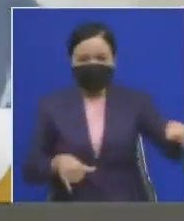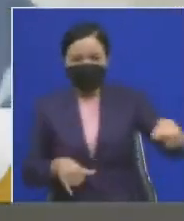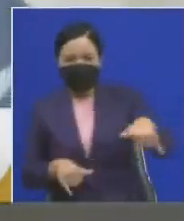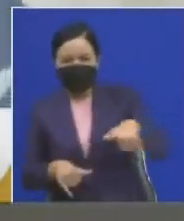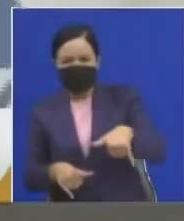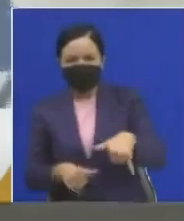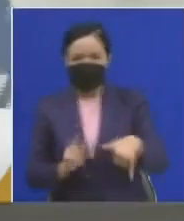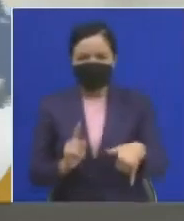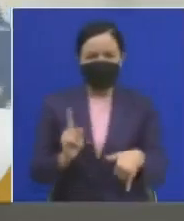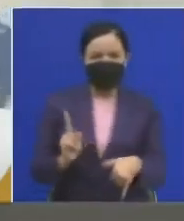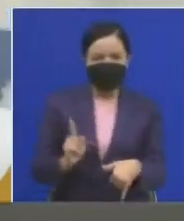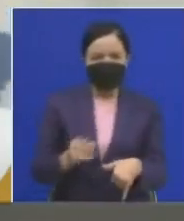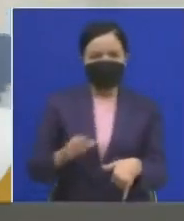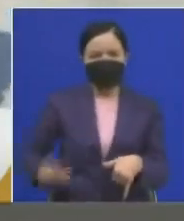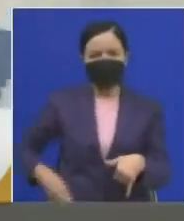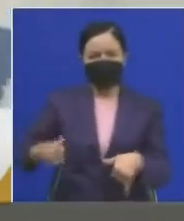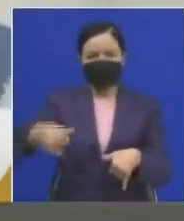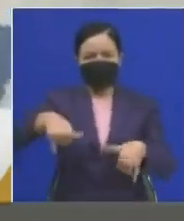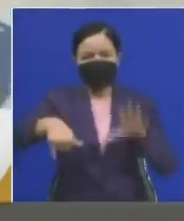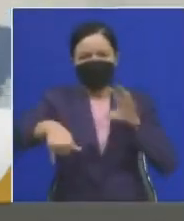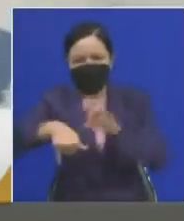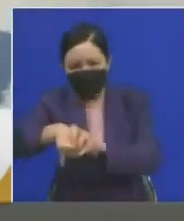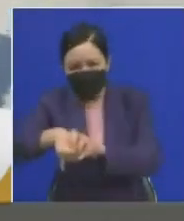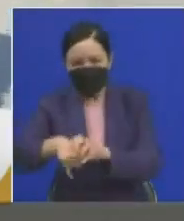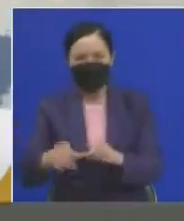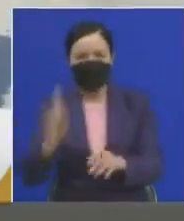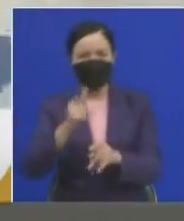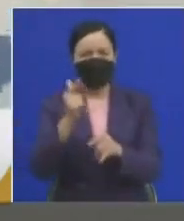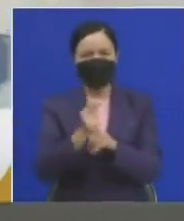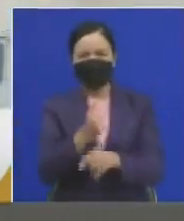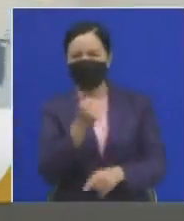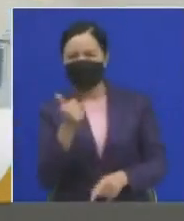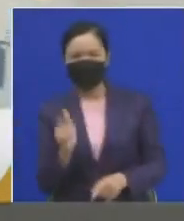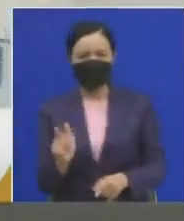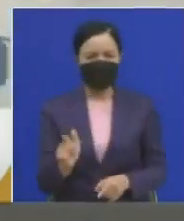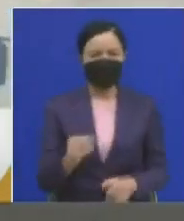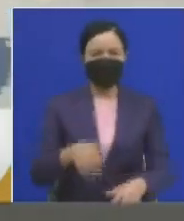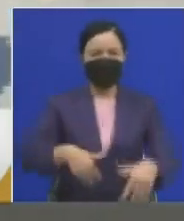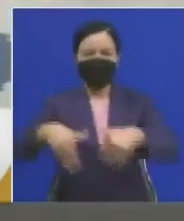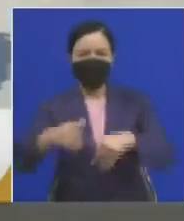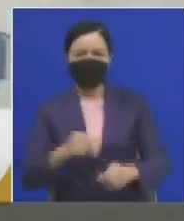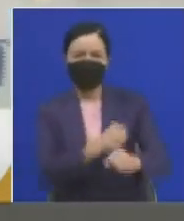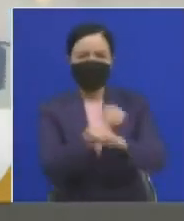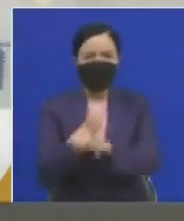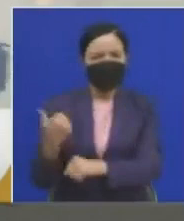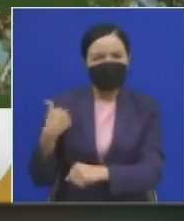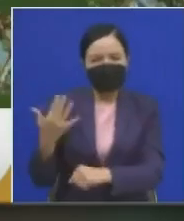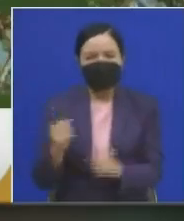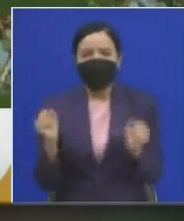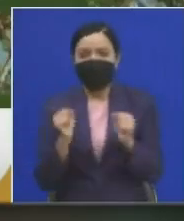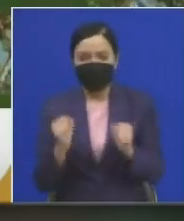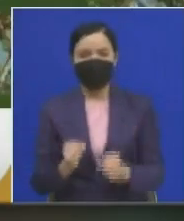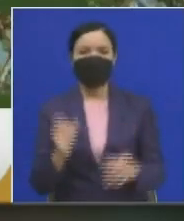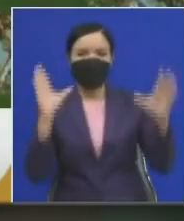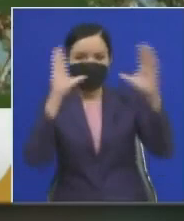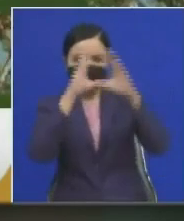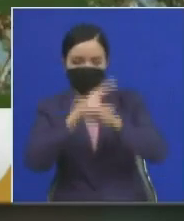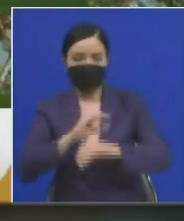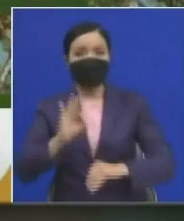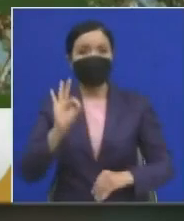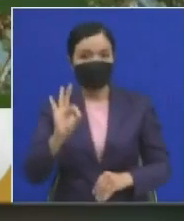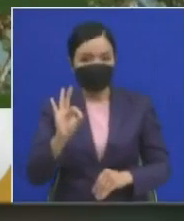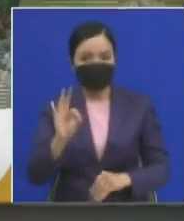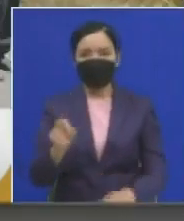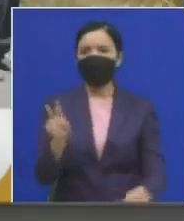แบบนี้มันเริ่มจากการกัดหมาอยางนี้แล้สัตเลี้งอของชาบ้านละ ประชาชจะปอภัหรเปล่าจนกทงสามทุ่ม ตรวจสอบ